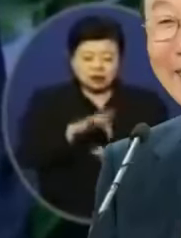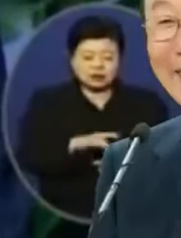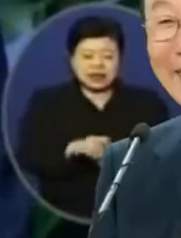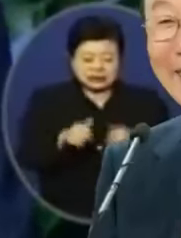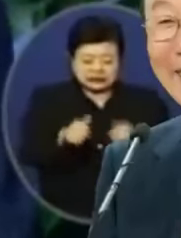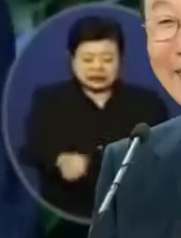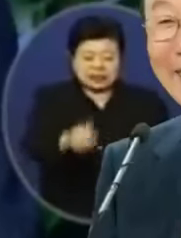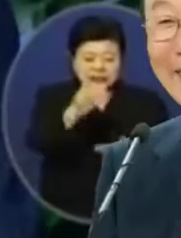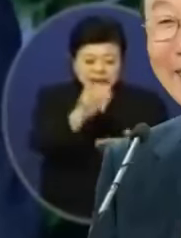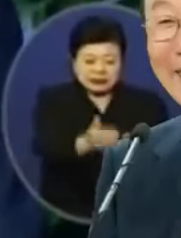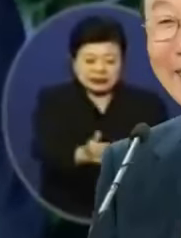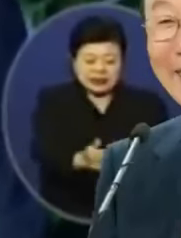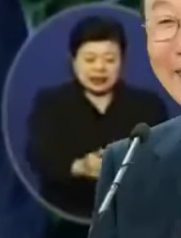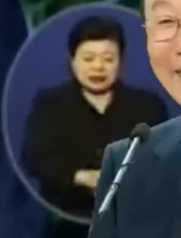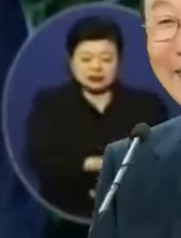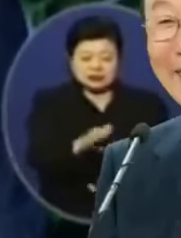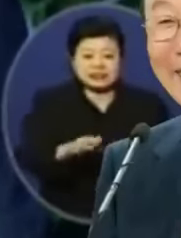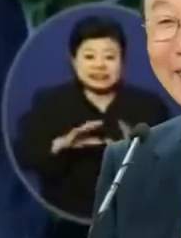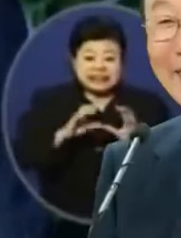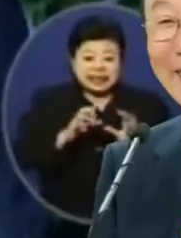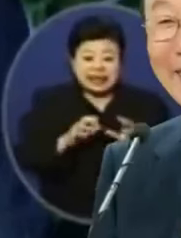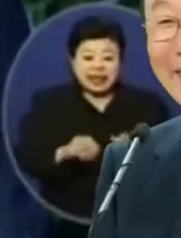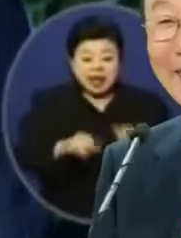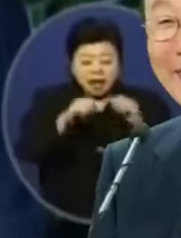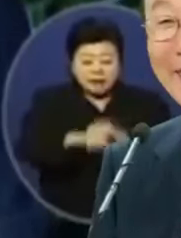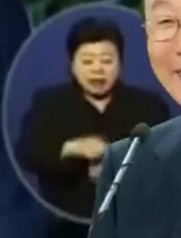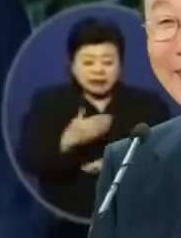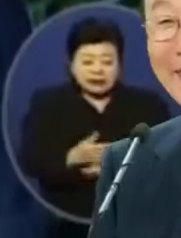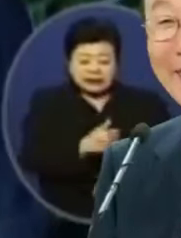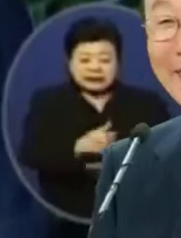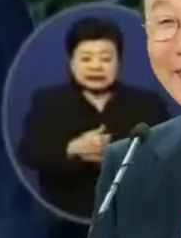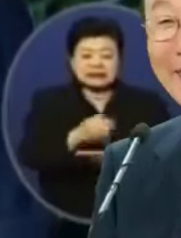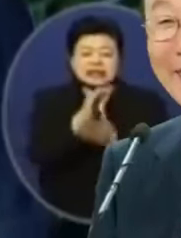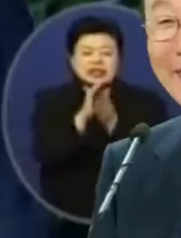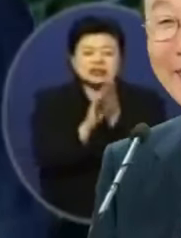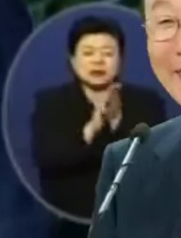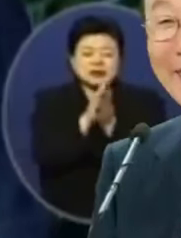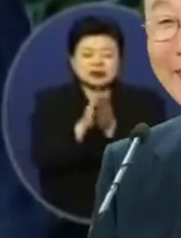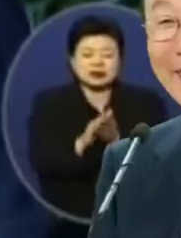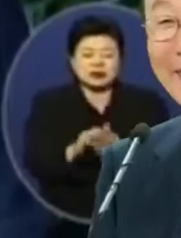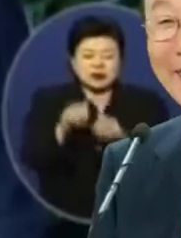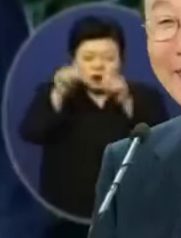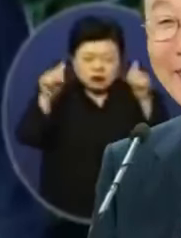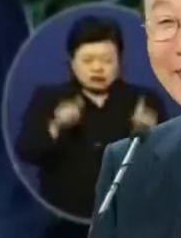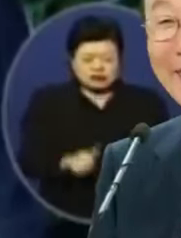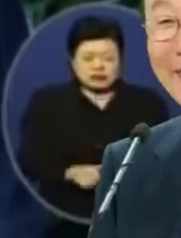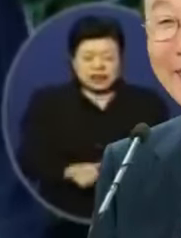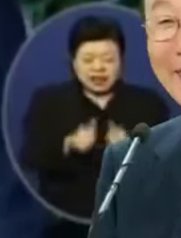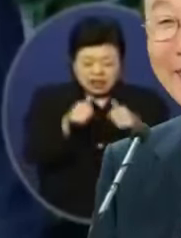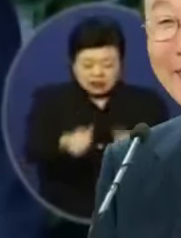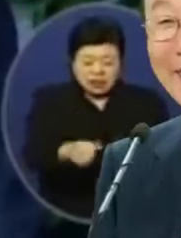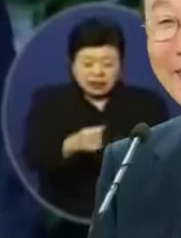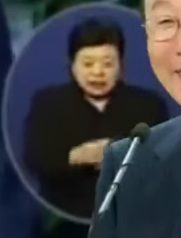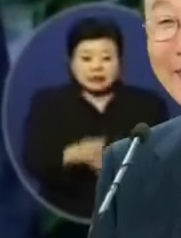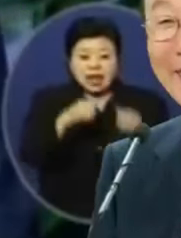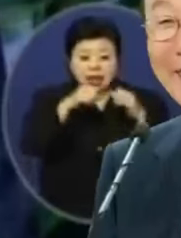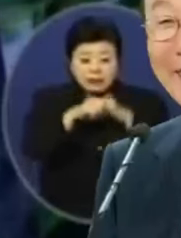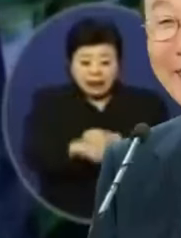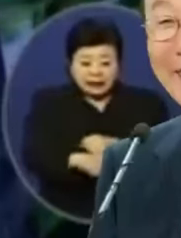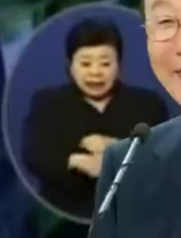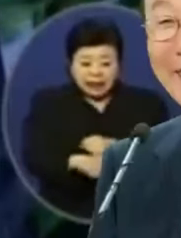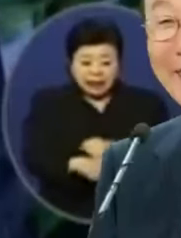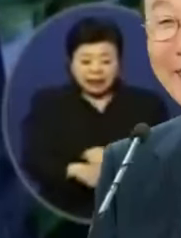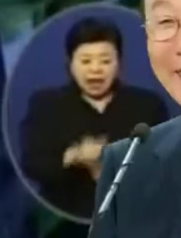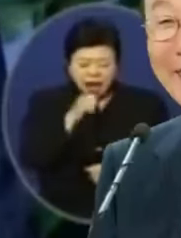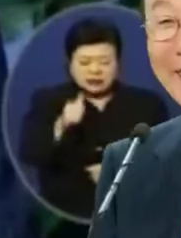말아야 된다. 우리나라가 망한 것은 다른 신을 섬기고 우상에 절하다가 이 모양이 됐으니 우리는